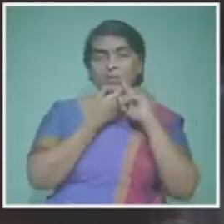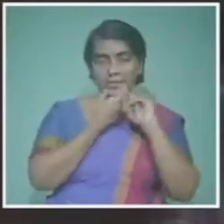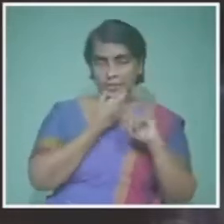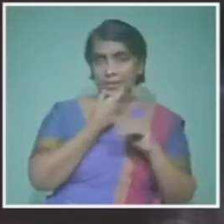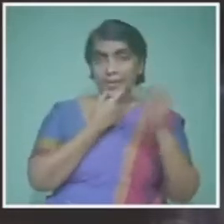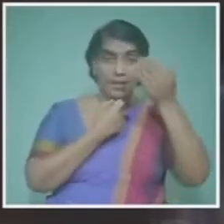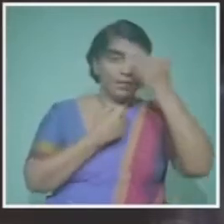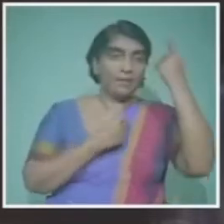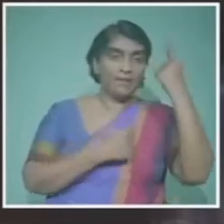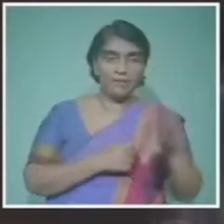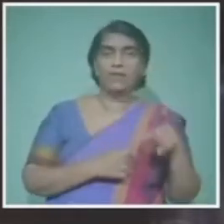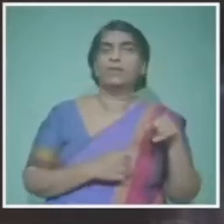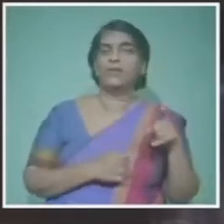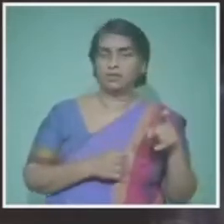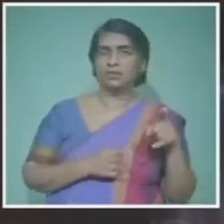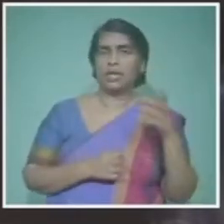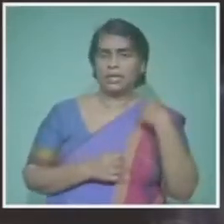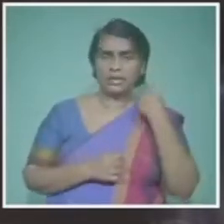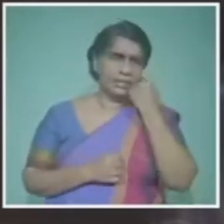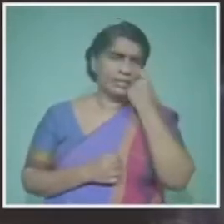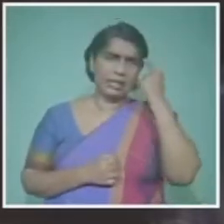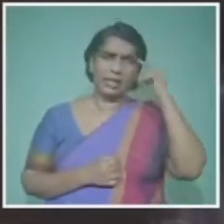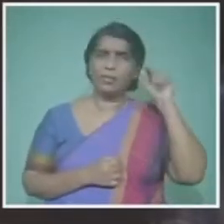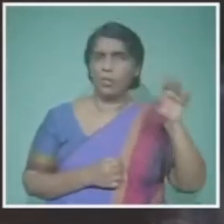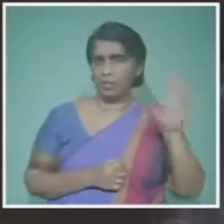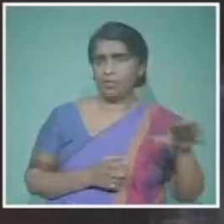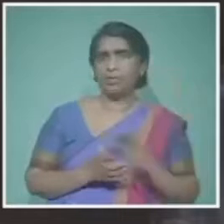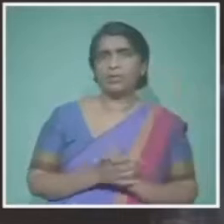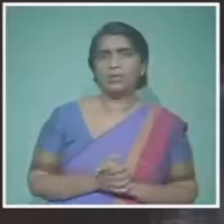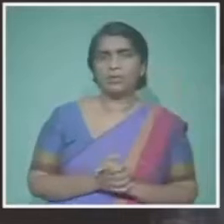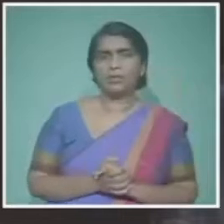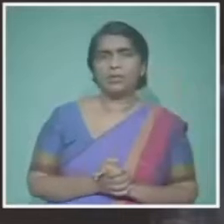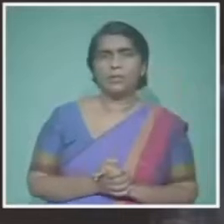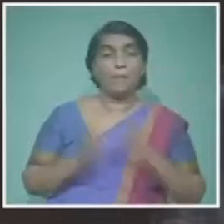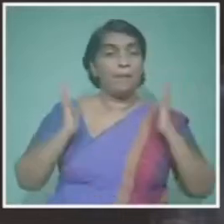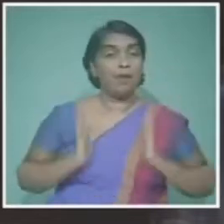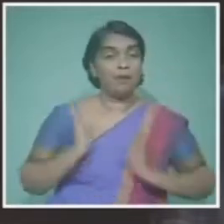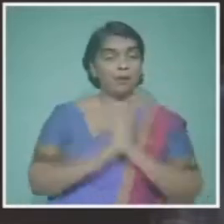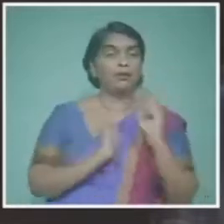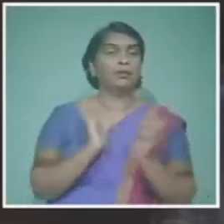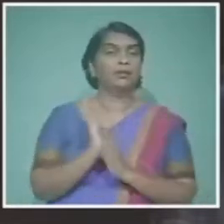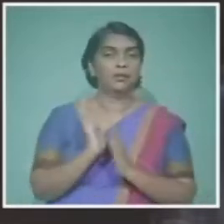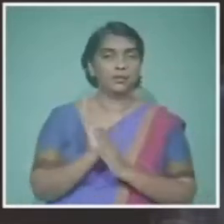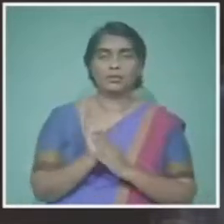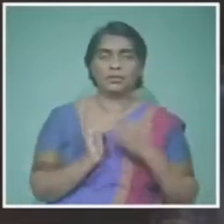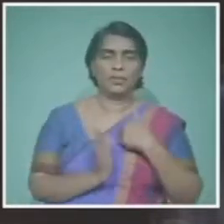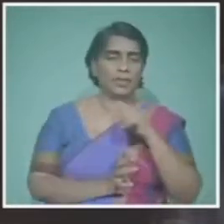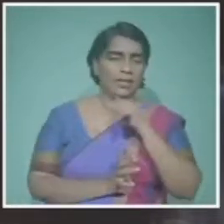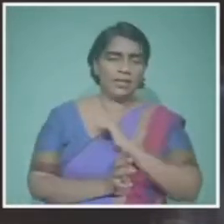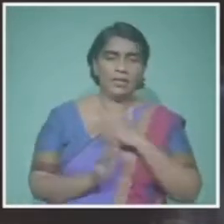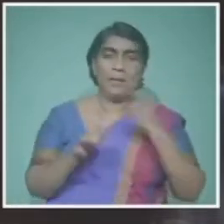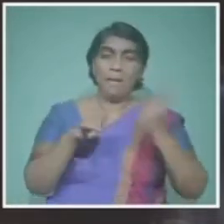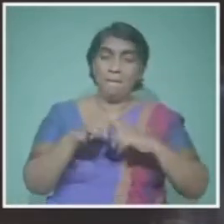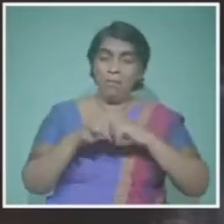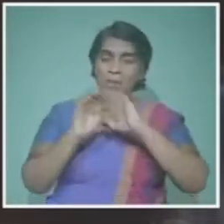ඒකල දමින නිසා දැන් මේක වෙලා තියෙන කියලා සැකිය ඉදිරිපත් කරලා තිනවා. මානවිකම් කමිෂමේ. දැන් මට කැමති නෑ මේ රටේ ප්‍රශ්න ටික